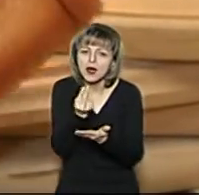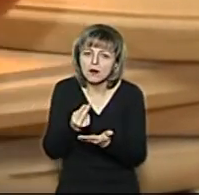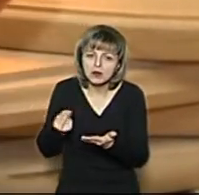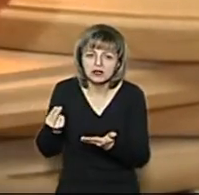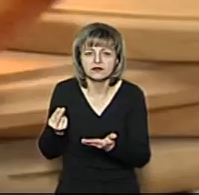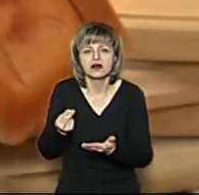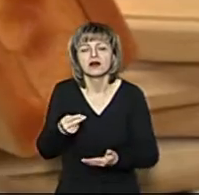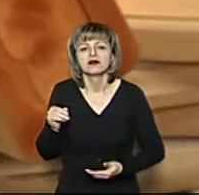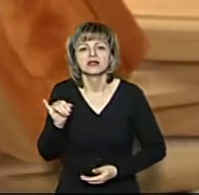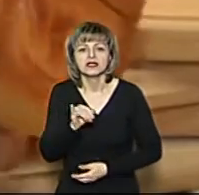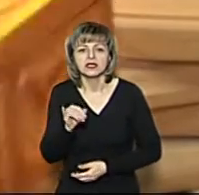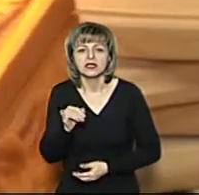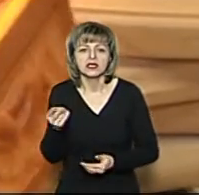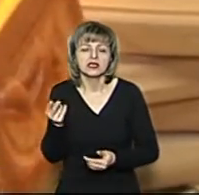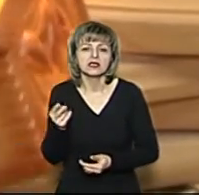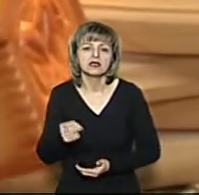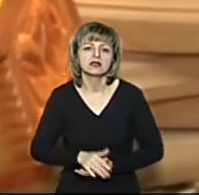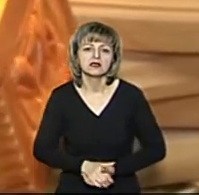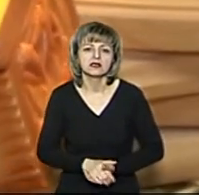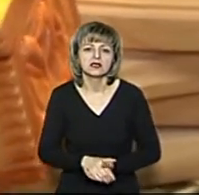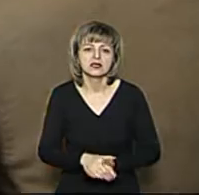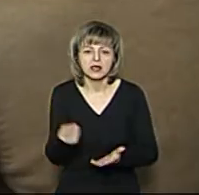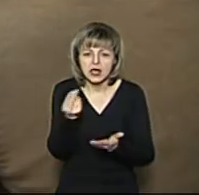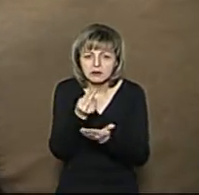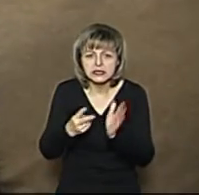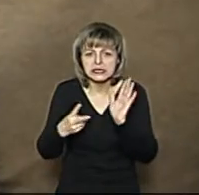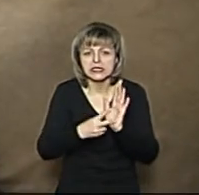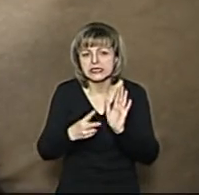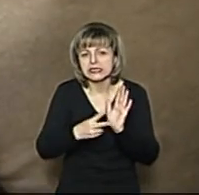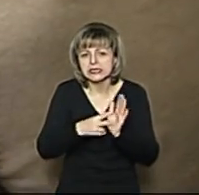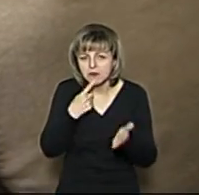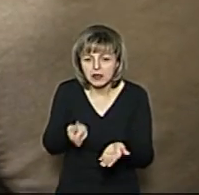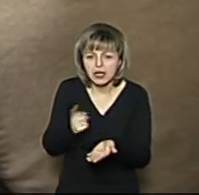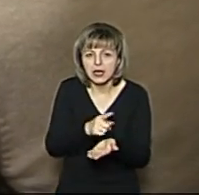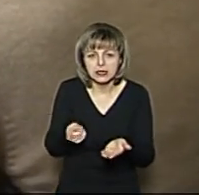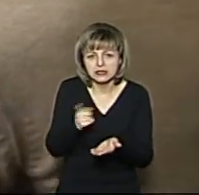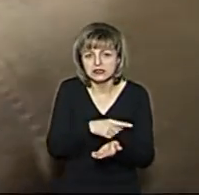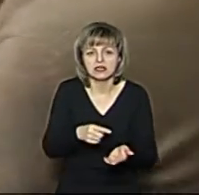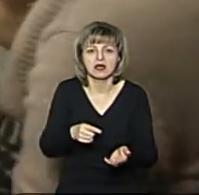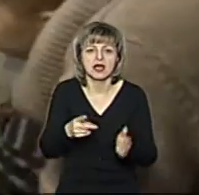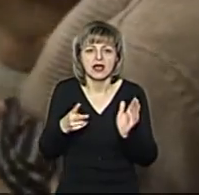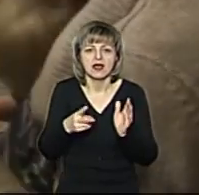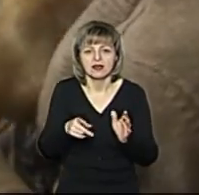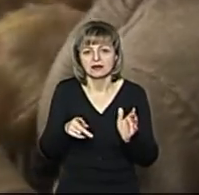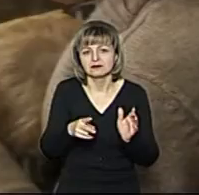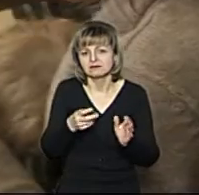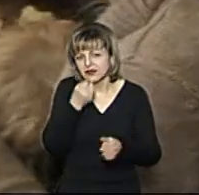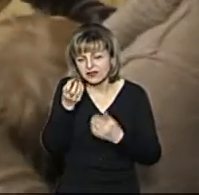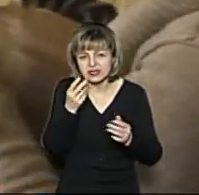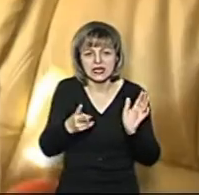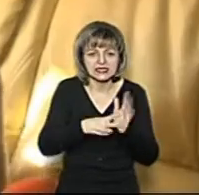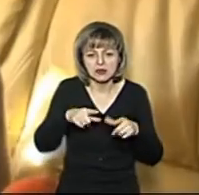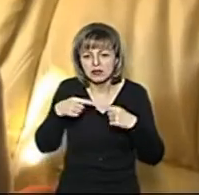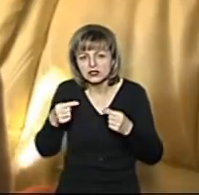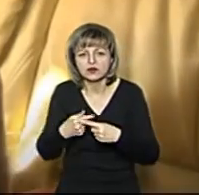ту квітку і намалював 7 листочків. Квітка, мабуть, наша сім'я. А 7 листочків – це я, дружина і